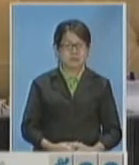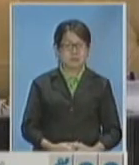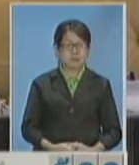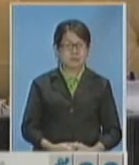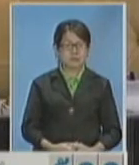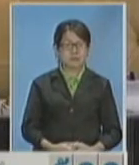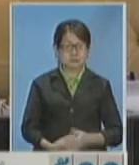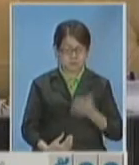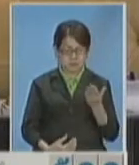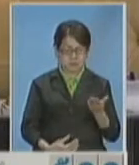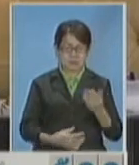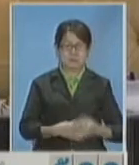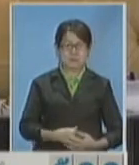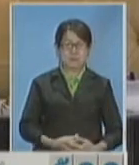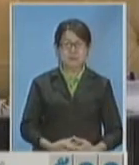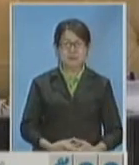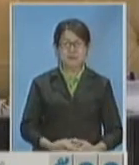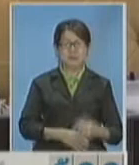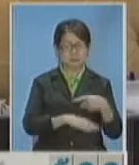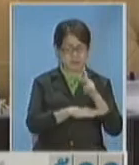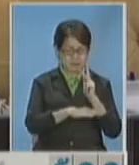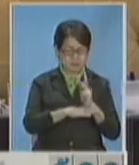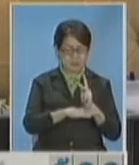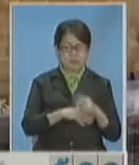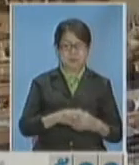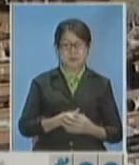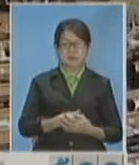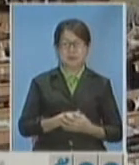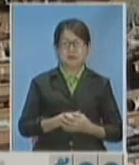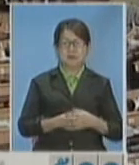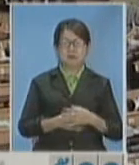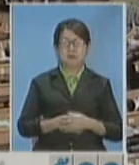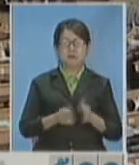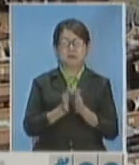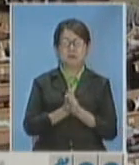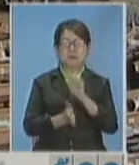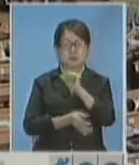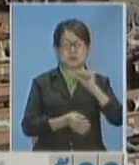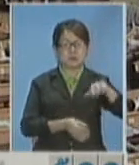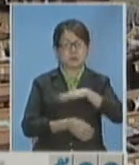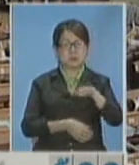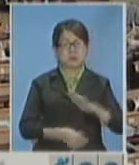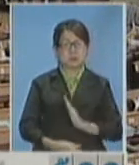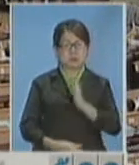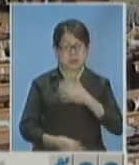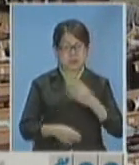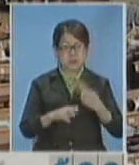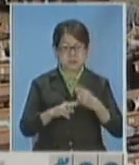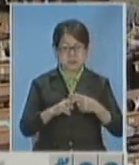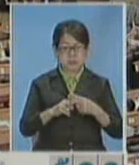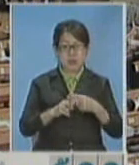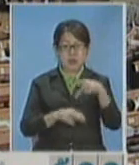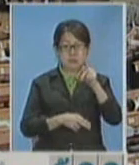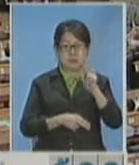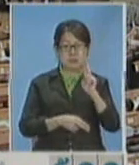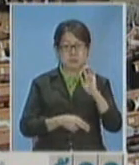เชิญท่านปีชาพล กราบเรียนท่านประธานสภาที่เคารพเพื่อนสมาชิกผู้ทรงเกียรติกับผมร้อยโทปรีชาพล